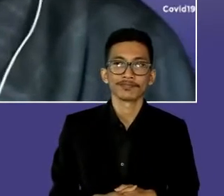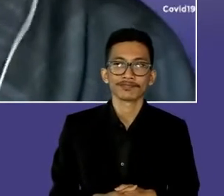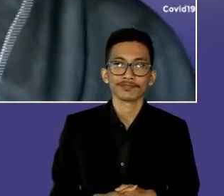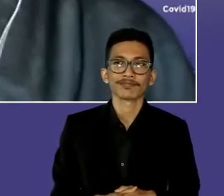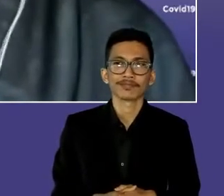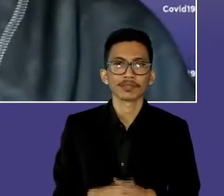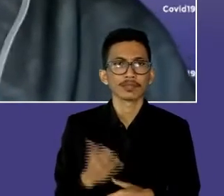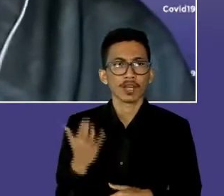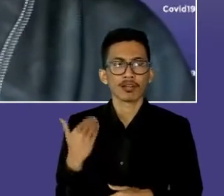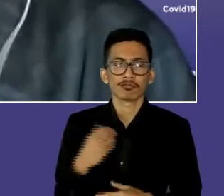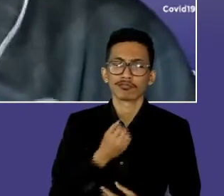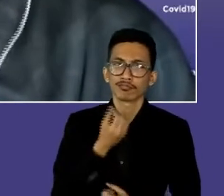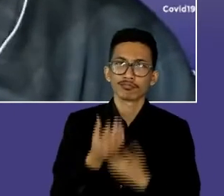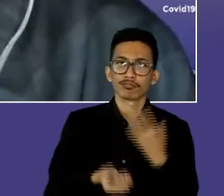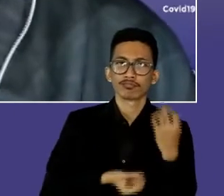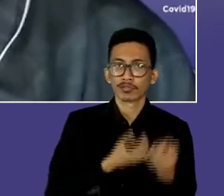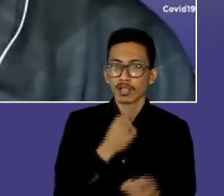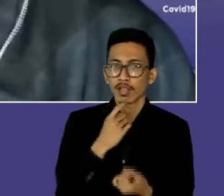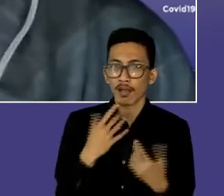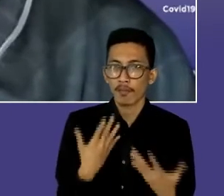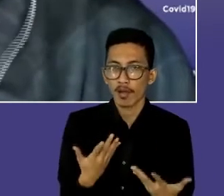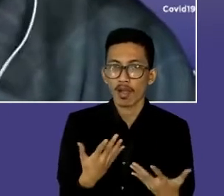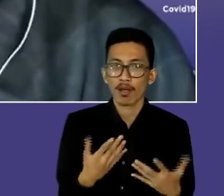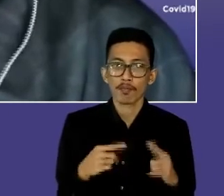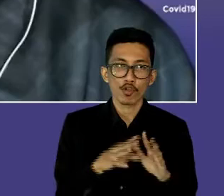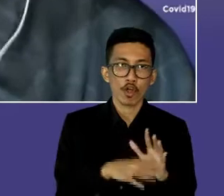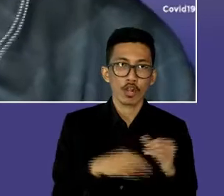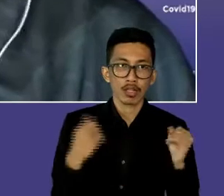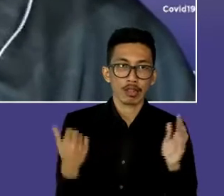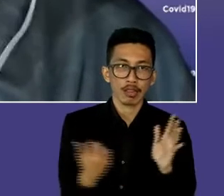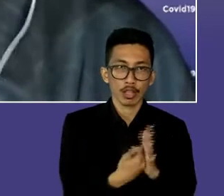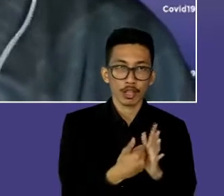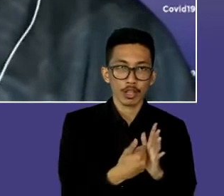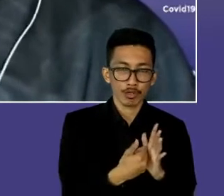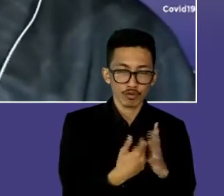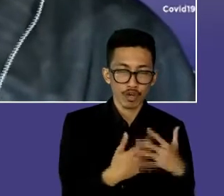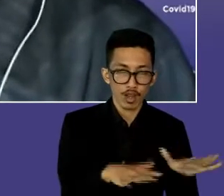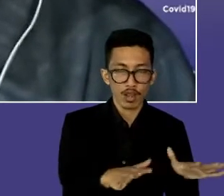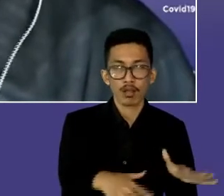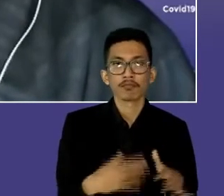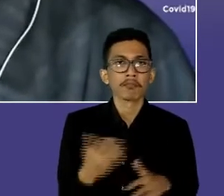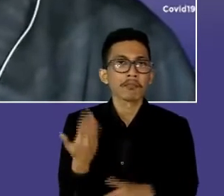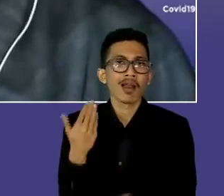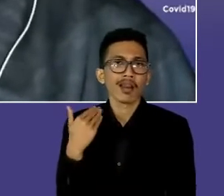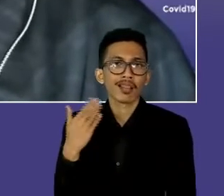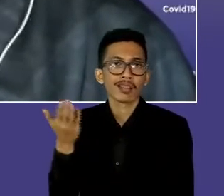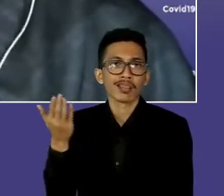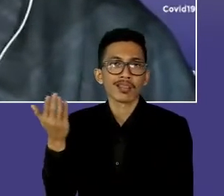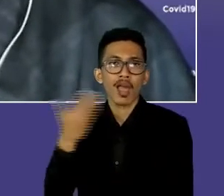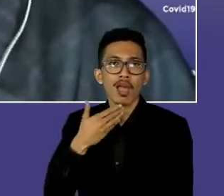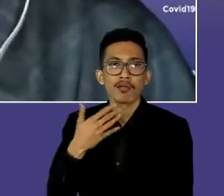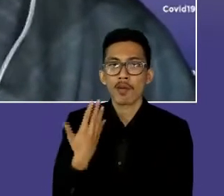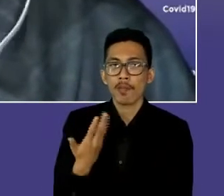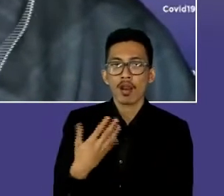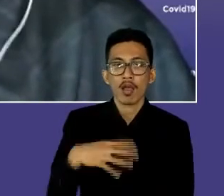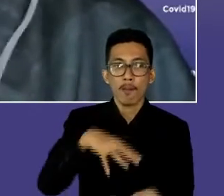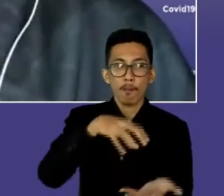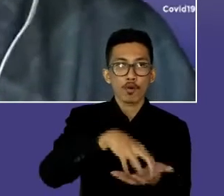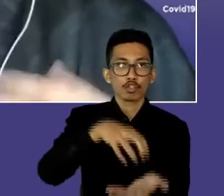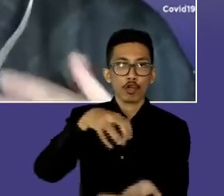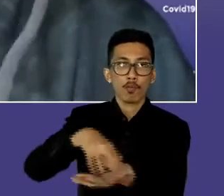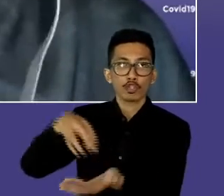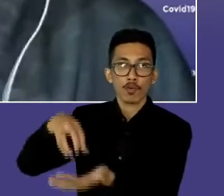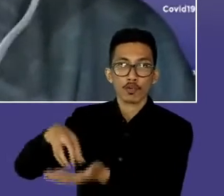kita udah banyak banget ngomongin kepatuhan, ayo kita mulai ngomongin kinerja posko. Kan kemarin ditanyain tuh, gimana sih sebenarnya posko-posko di